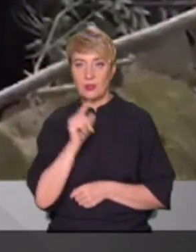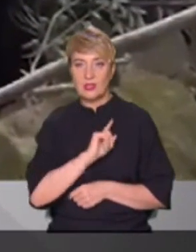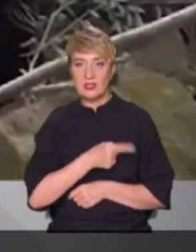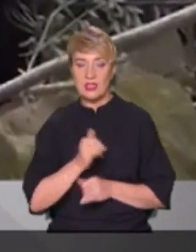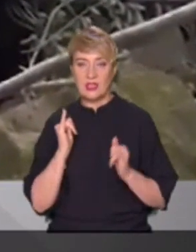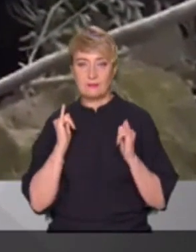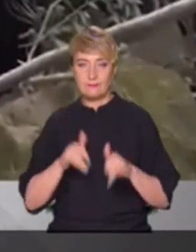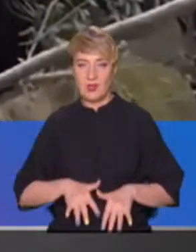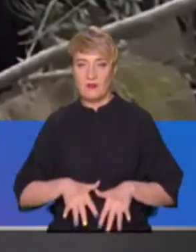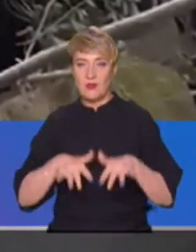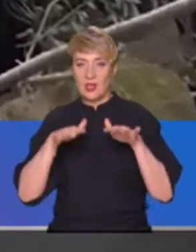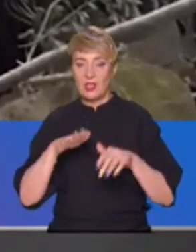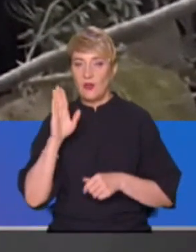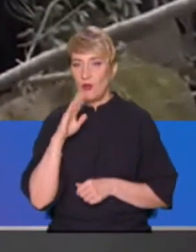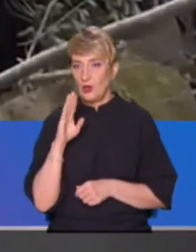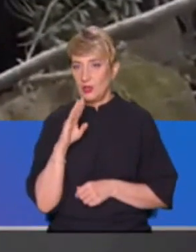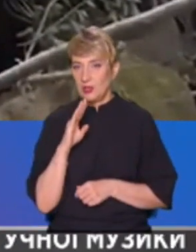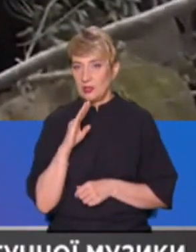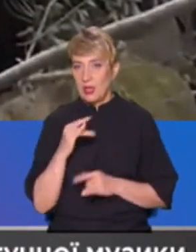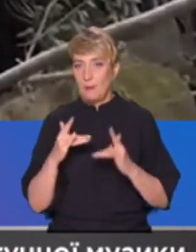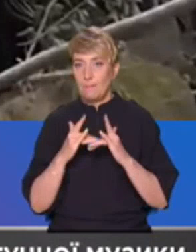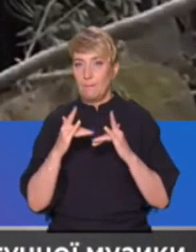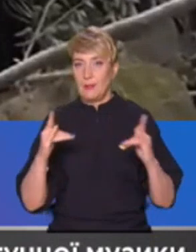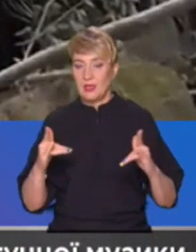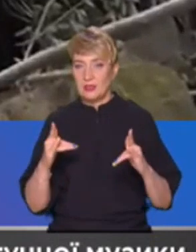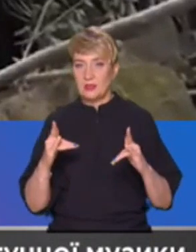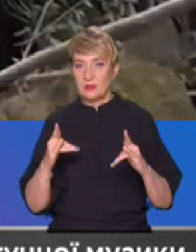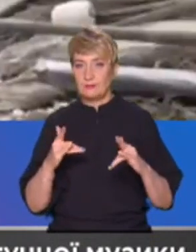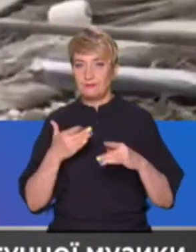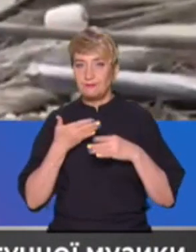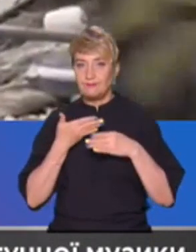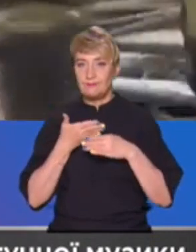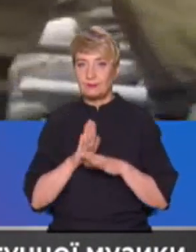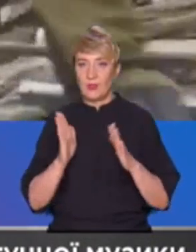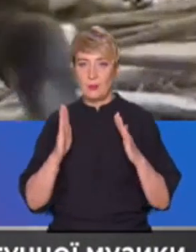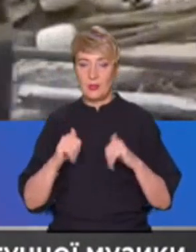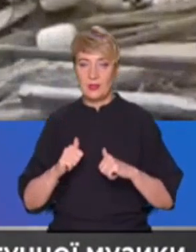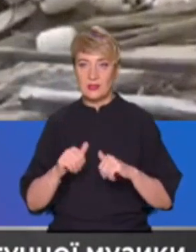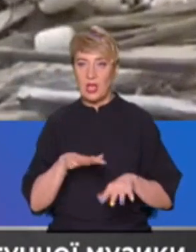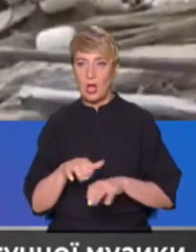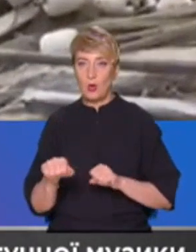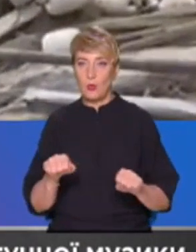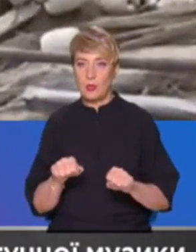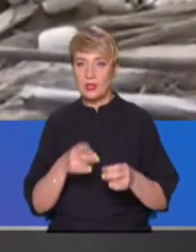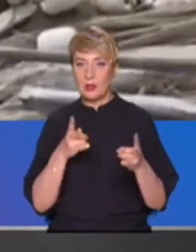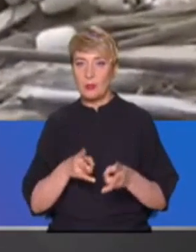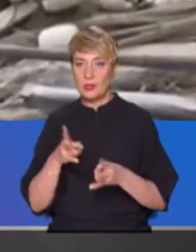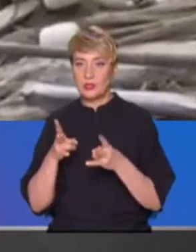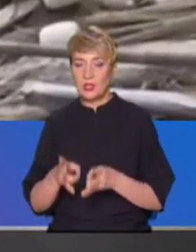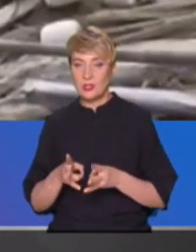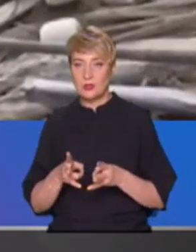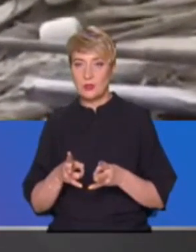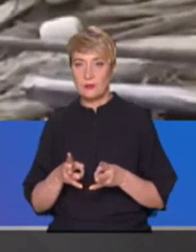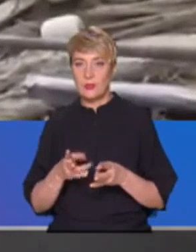води на річці Салгир, міст, ймовірно, під милом. За даними адміністрації, окупантів постраждалих внаслідок